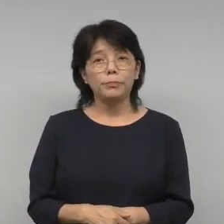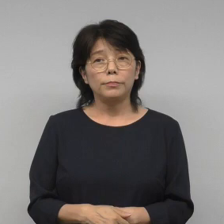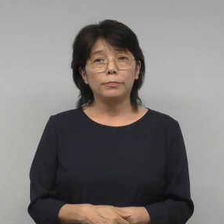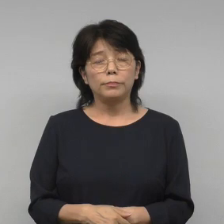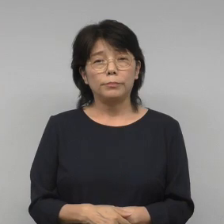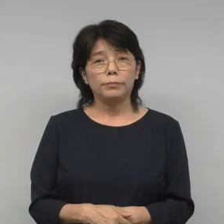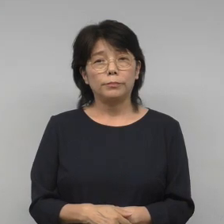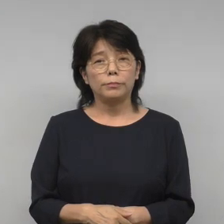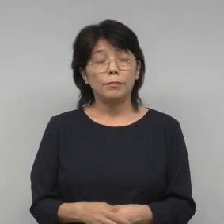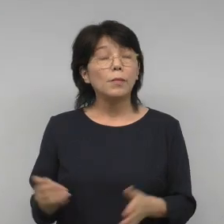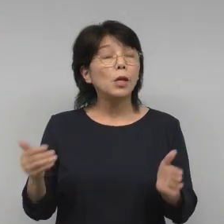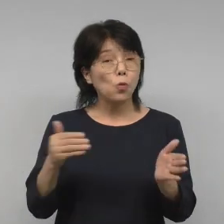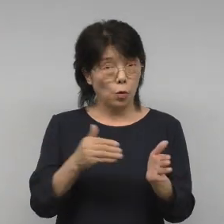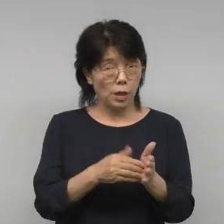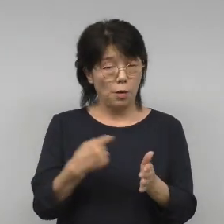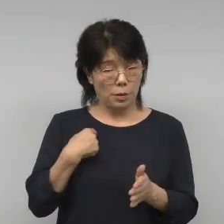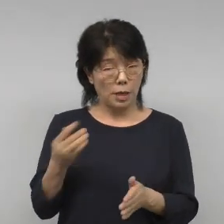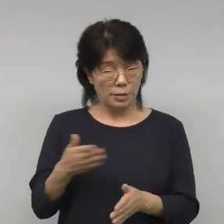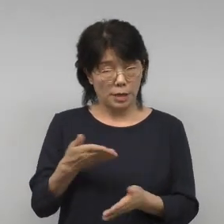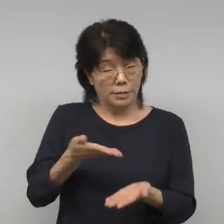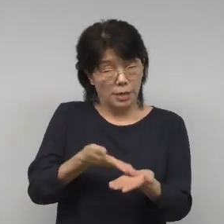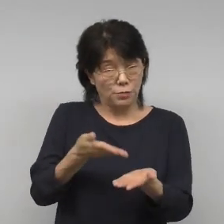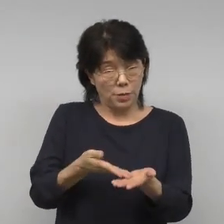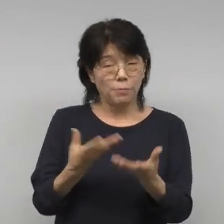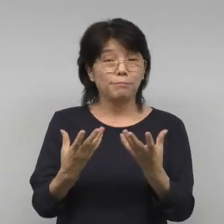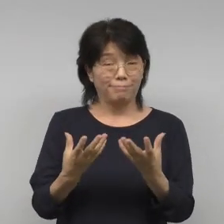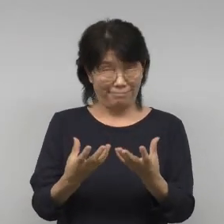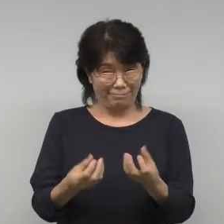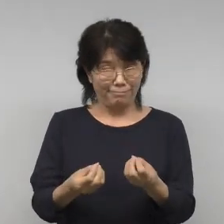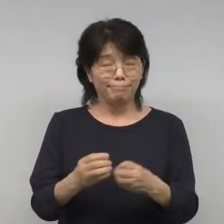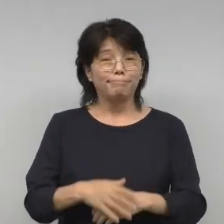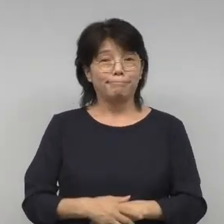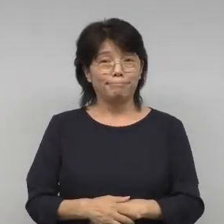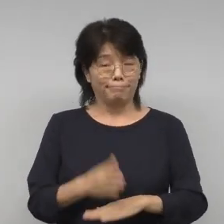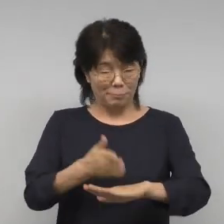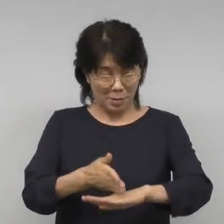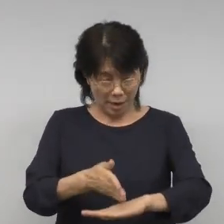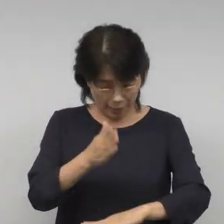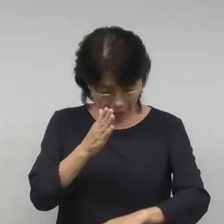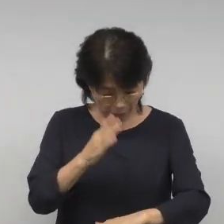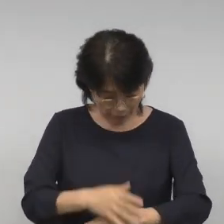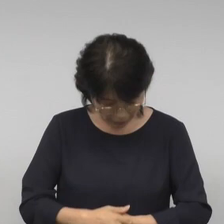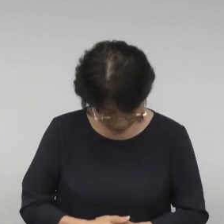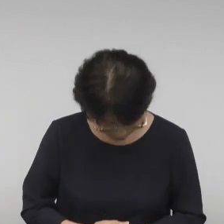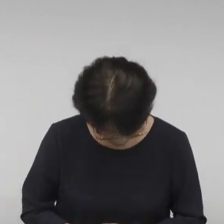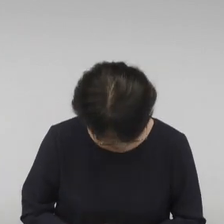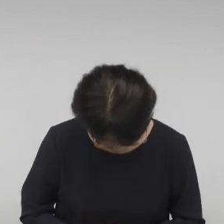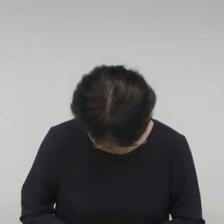以上、私からの説明とさせていただきました。どうもありがとうございました。